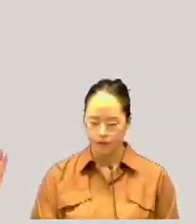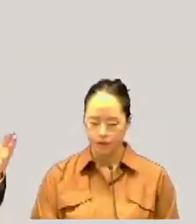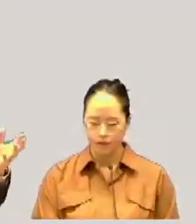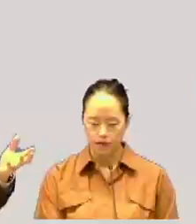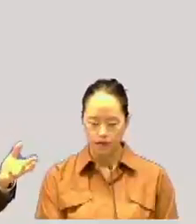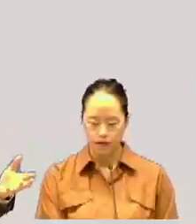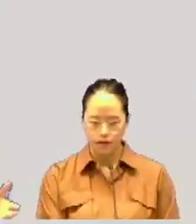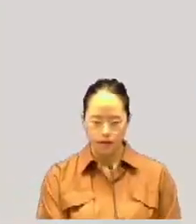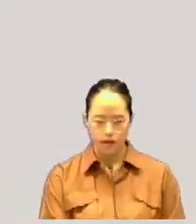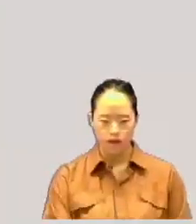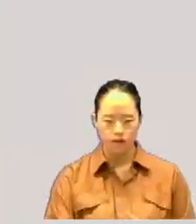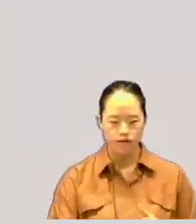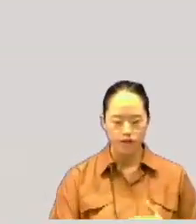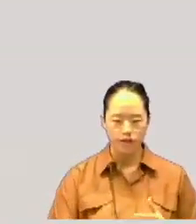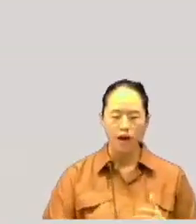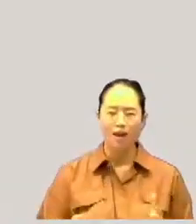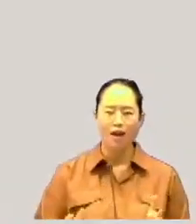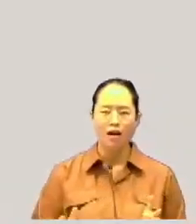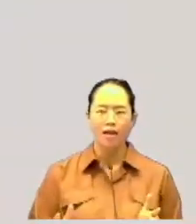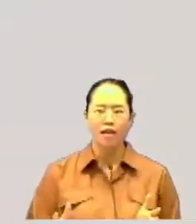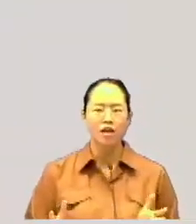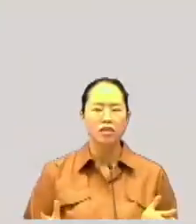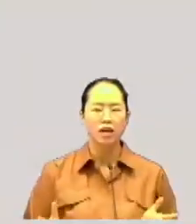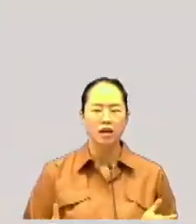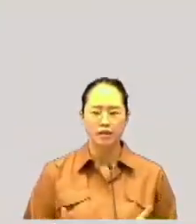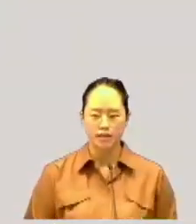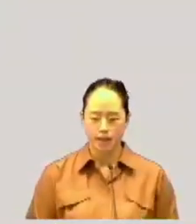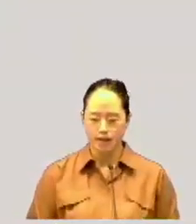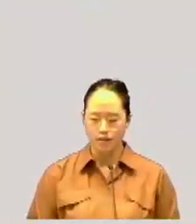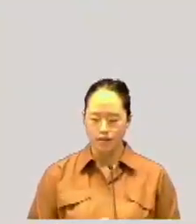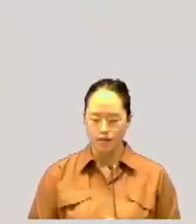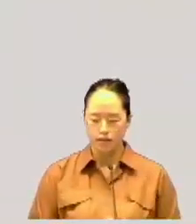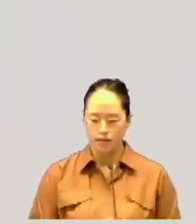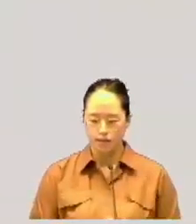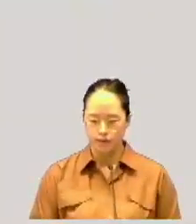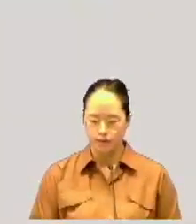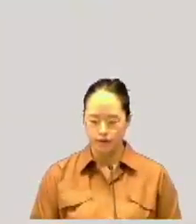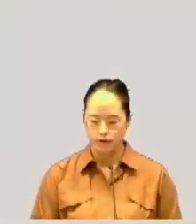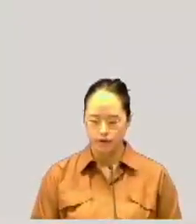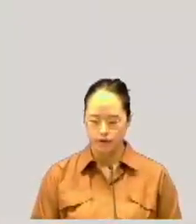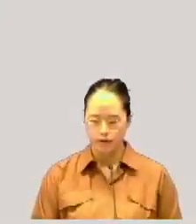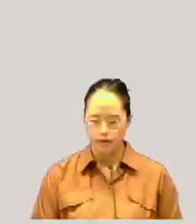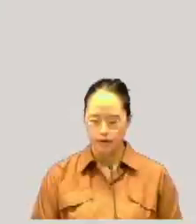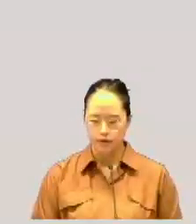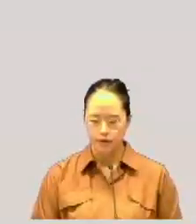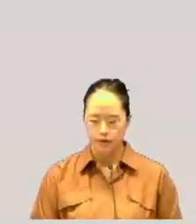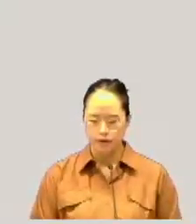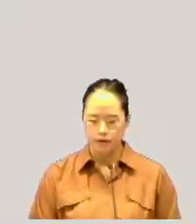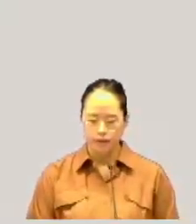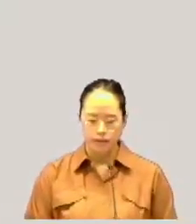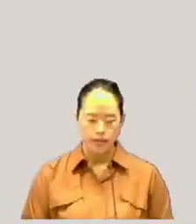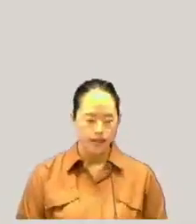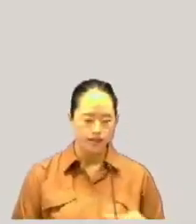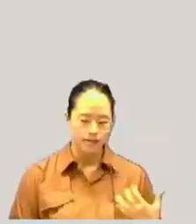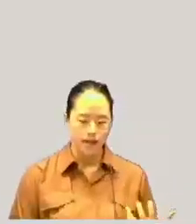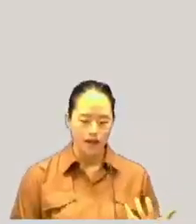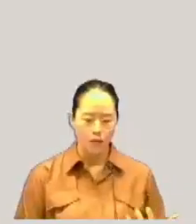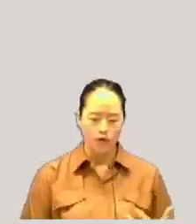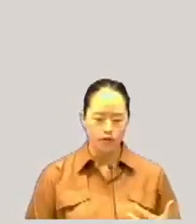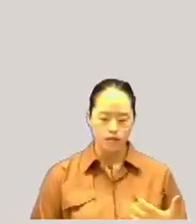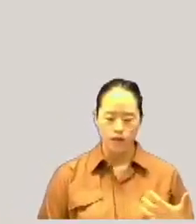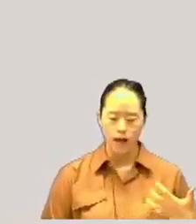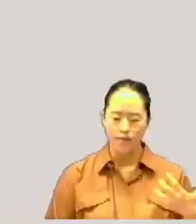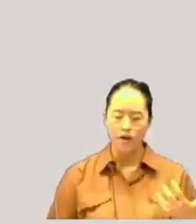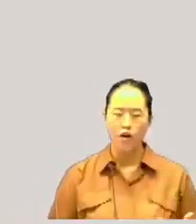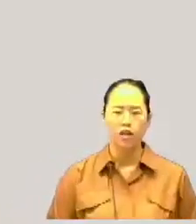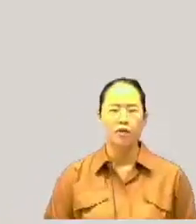伯。他呢承受了很多的苦难，让他呢不能够明白。然后他呢